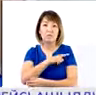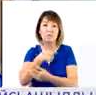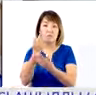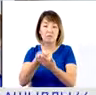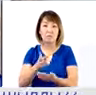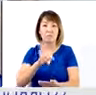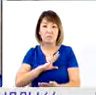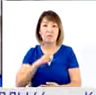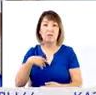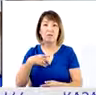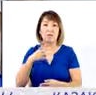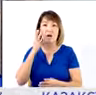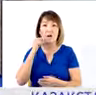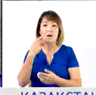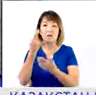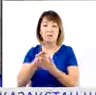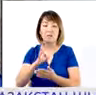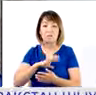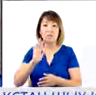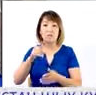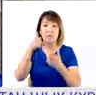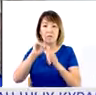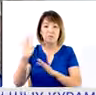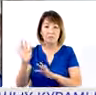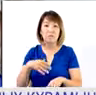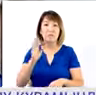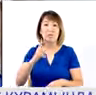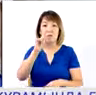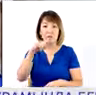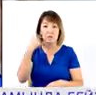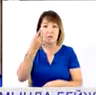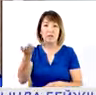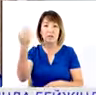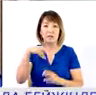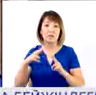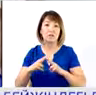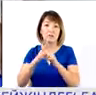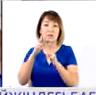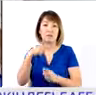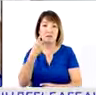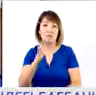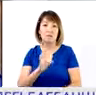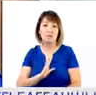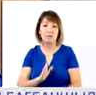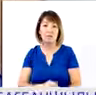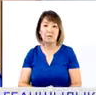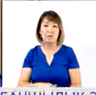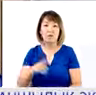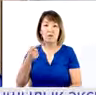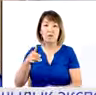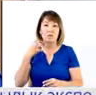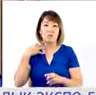жатқаннан кейін 6 айында барғанбыз. Содан кейін осы 1 жасында келіңдерді Астанаға жасатуға. Енді осы жаққа